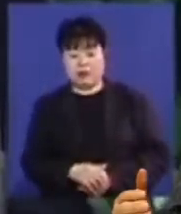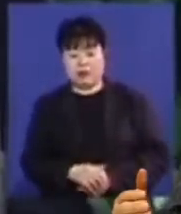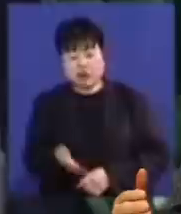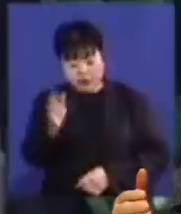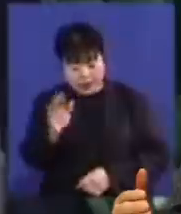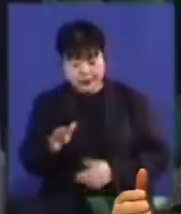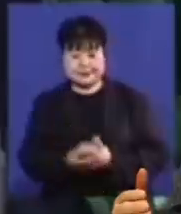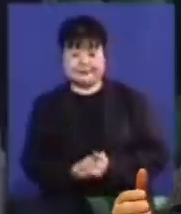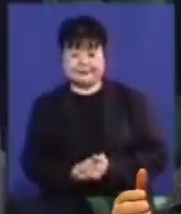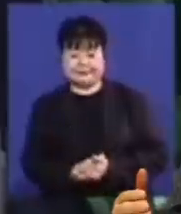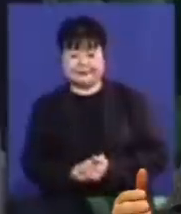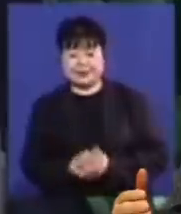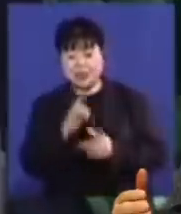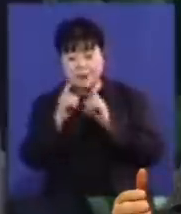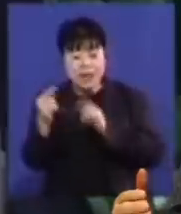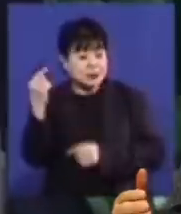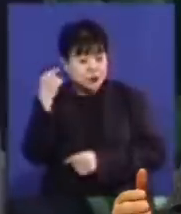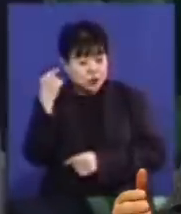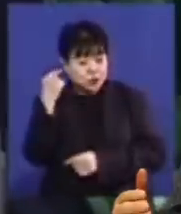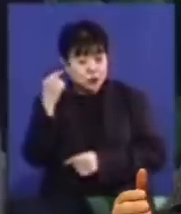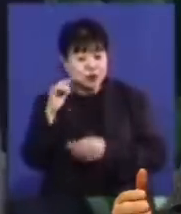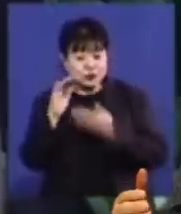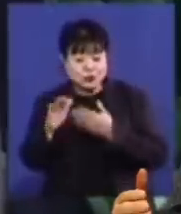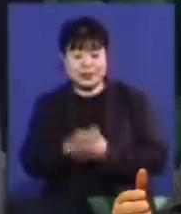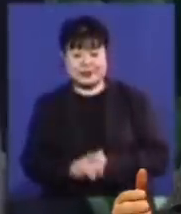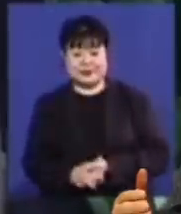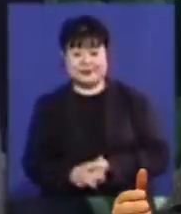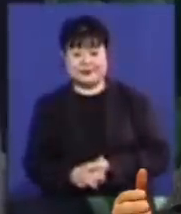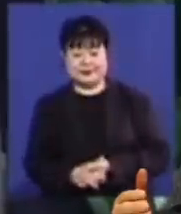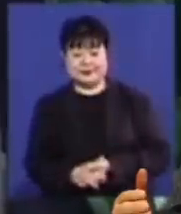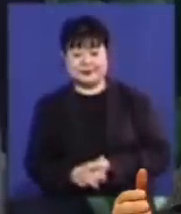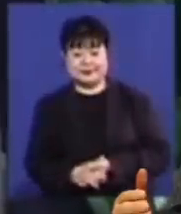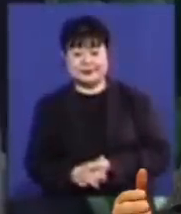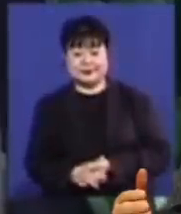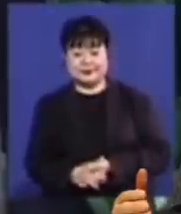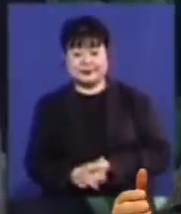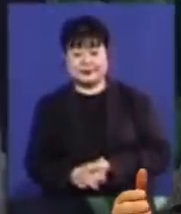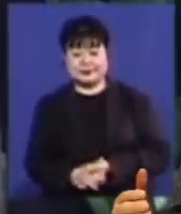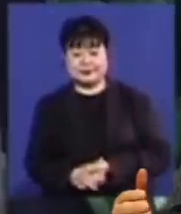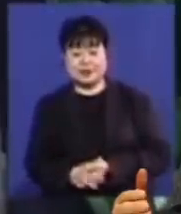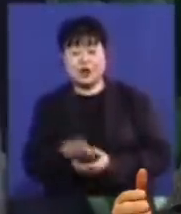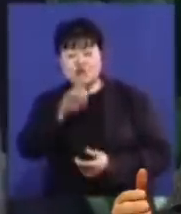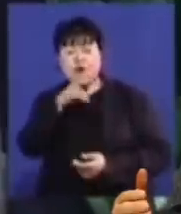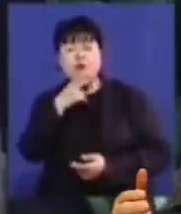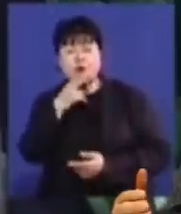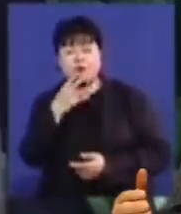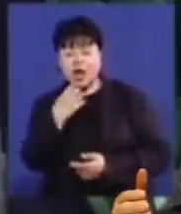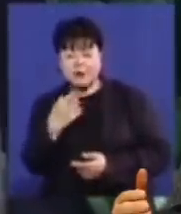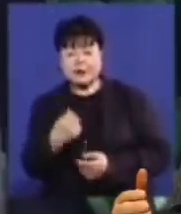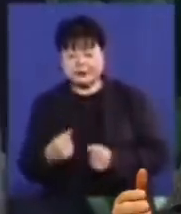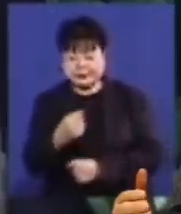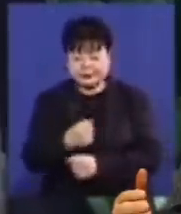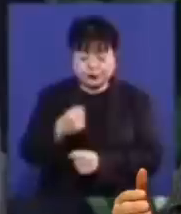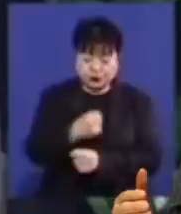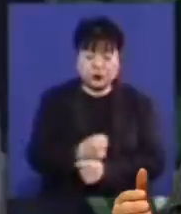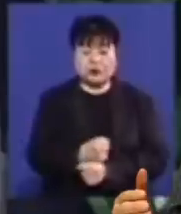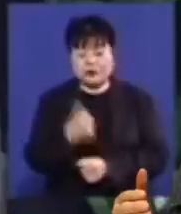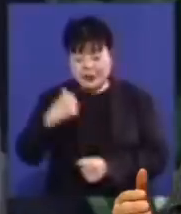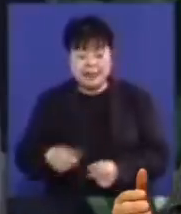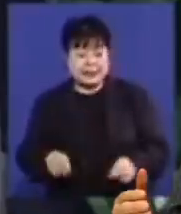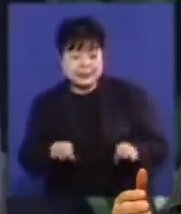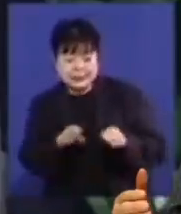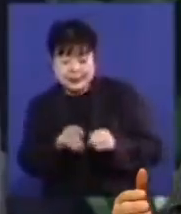그러나 그 말씀을 듣고 난 다음에 두 말 하지 않고 아브라함은 짐을 꾸려서 그 아들을